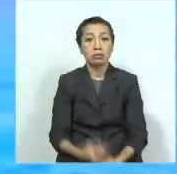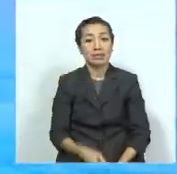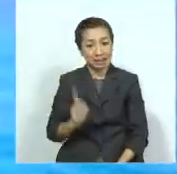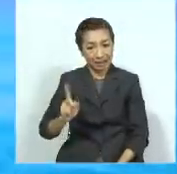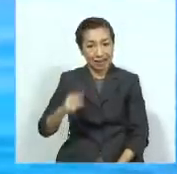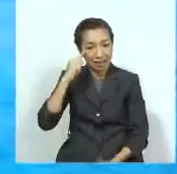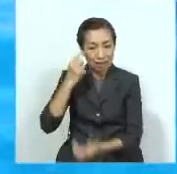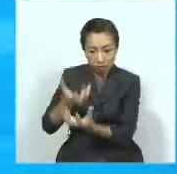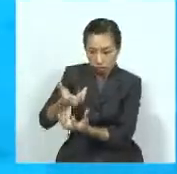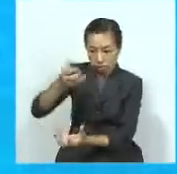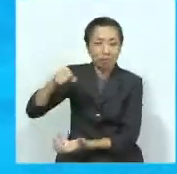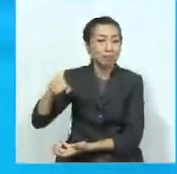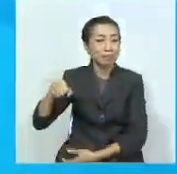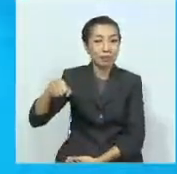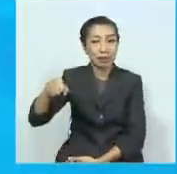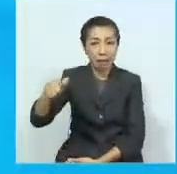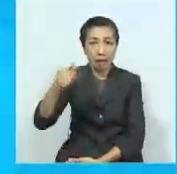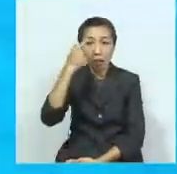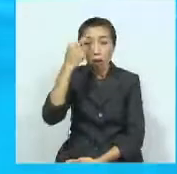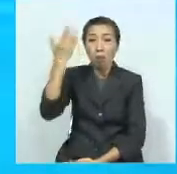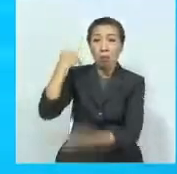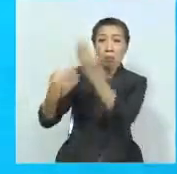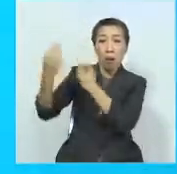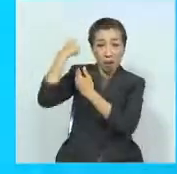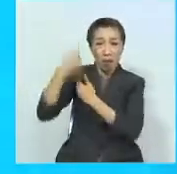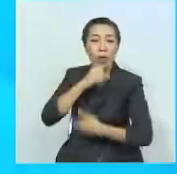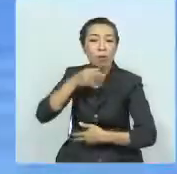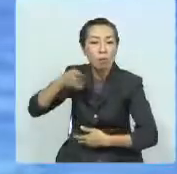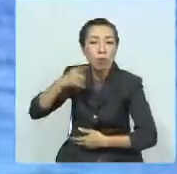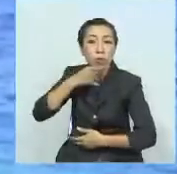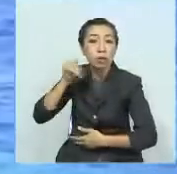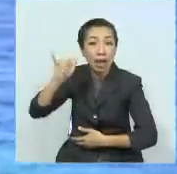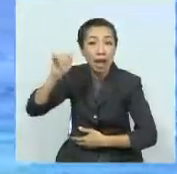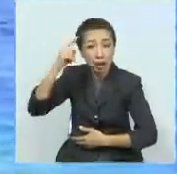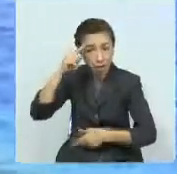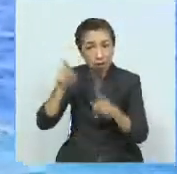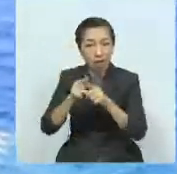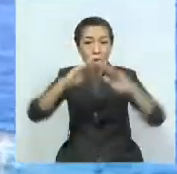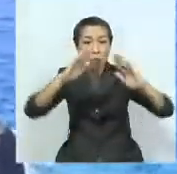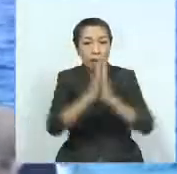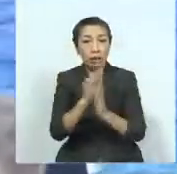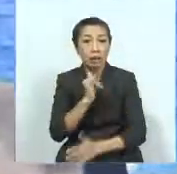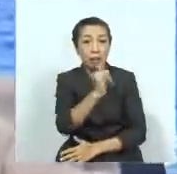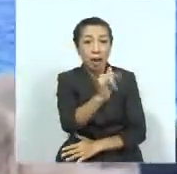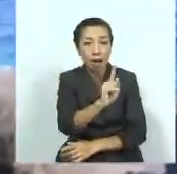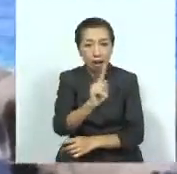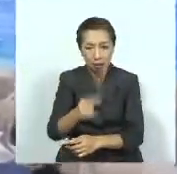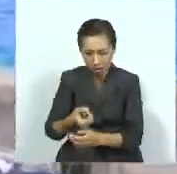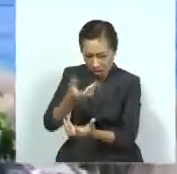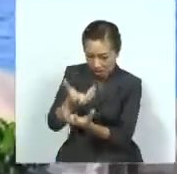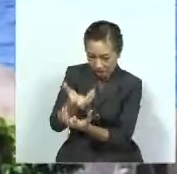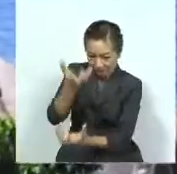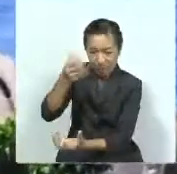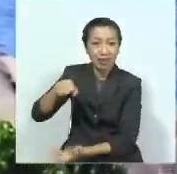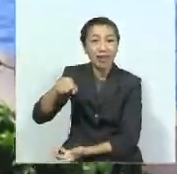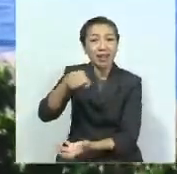จริงๆนะคะเรียก back to basic คือสมัยก่อนเนี่ยเวลาปู่ย่าตายายของเราไปวัดก็ใช้ปิ่นโตเนี่ยแหละค่ะหรือว่าจะไปสมัยก่อนใครจะ